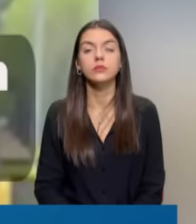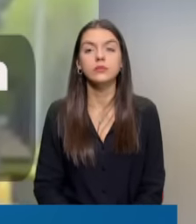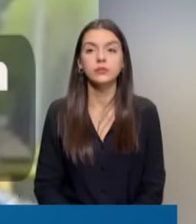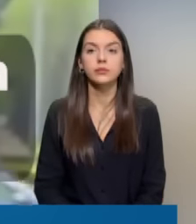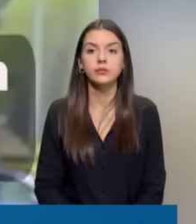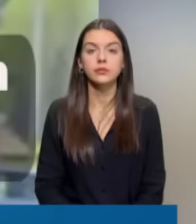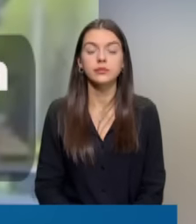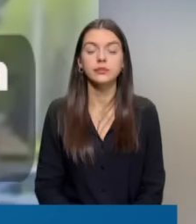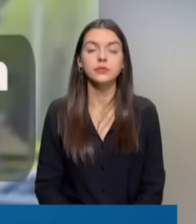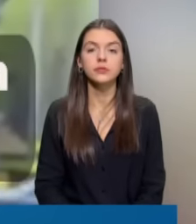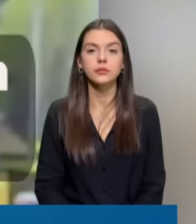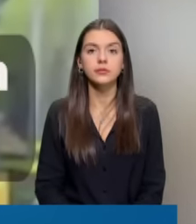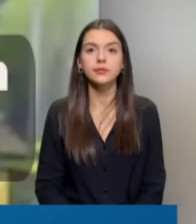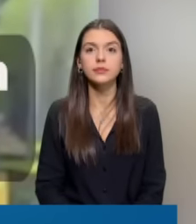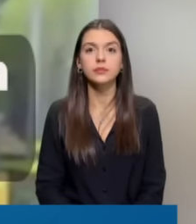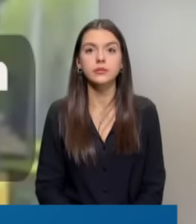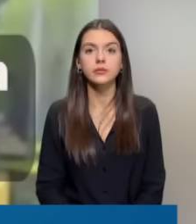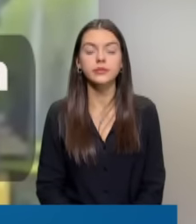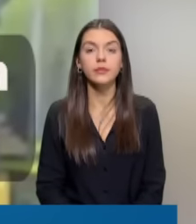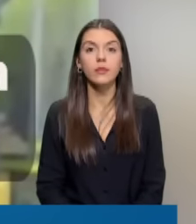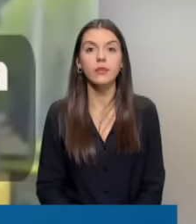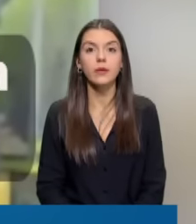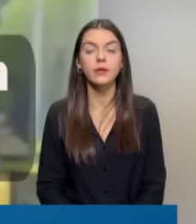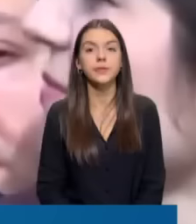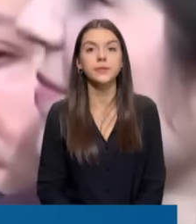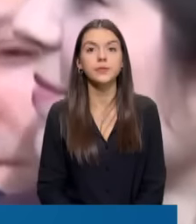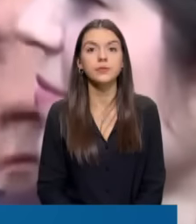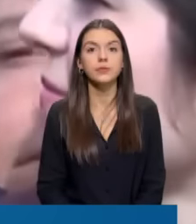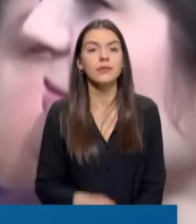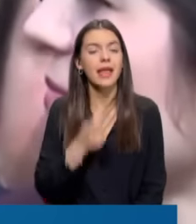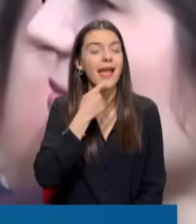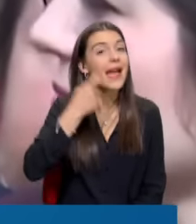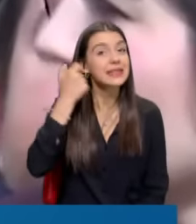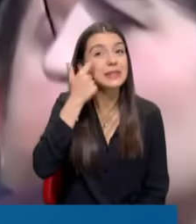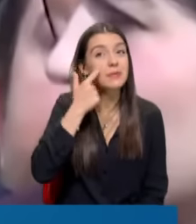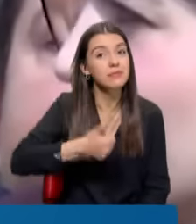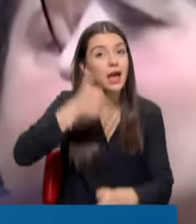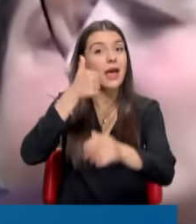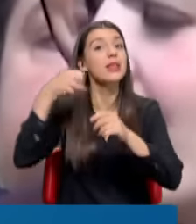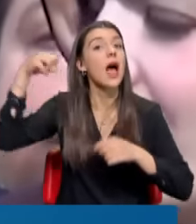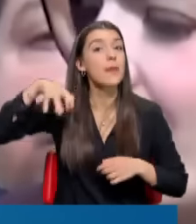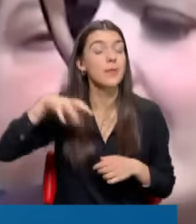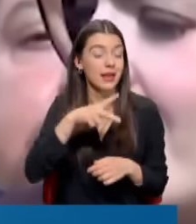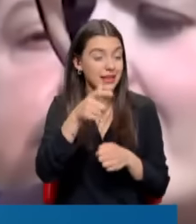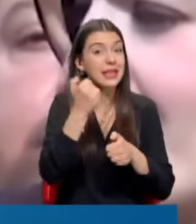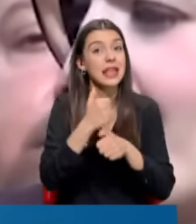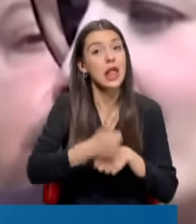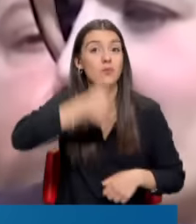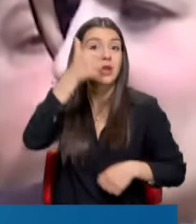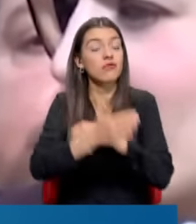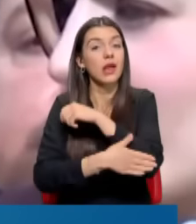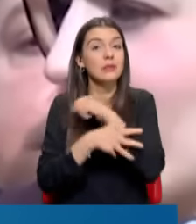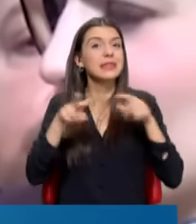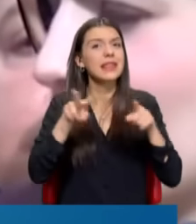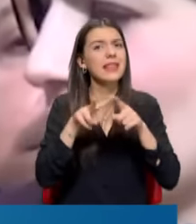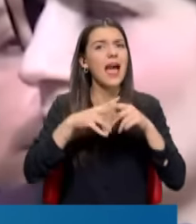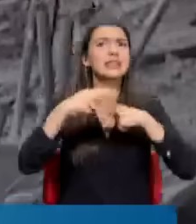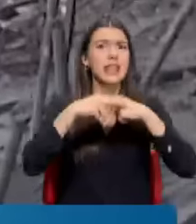Filistinli çocukların kanından önemlidir ifadesini kullanıyor. Eski bakan AK Parti Genel Başkan Yardımcısı Nihat